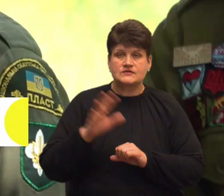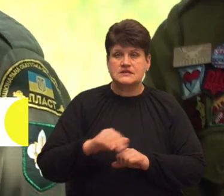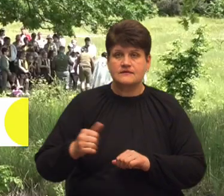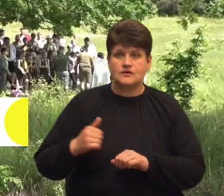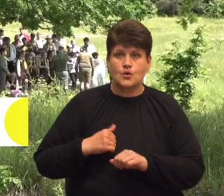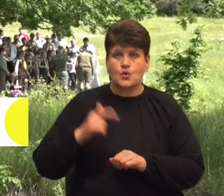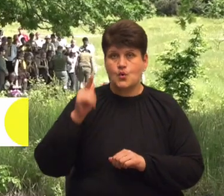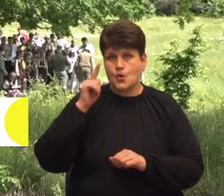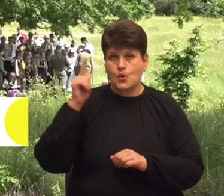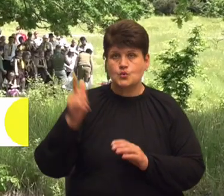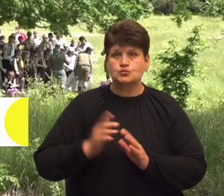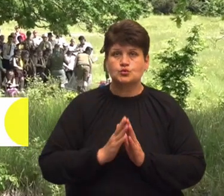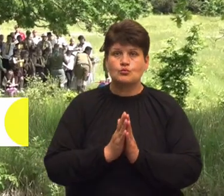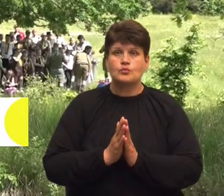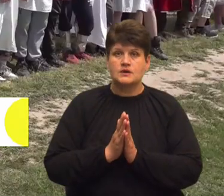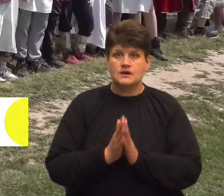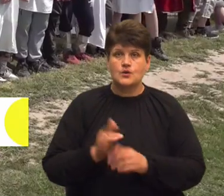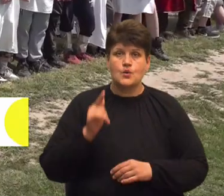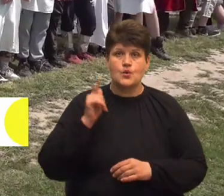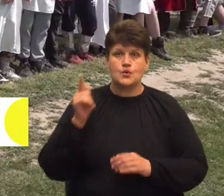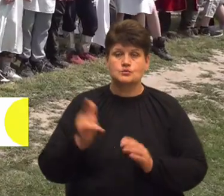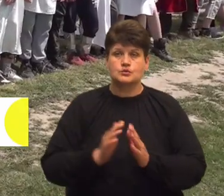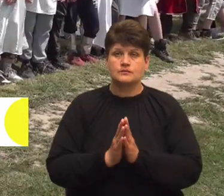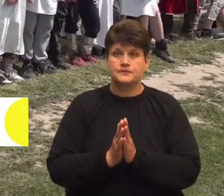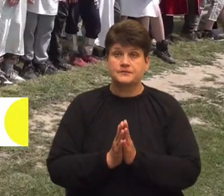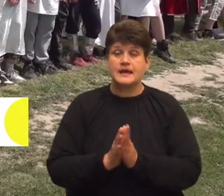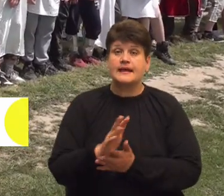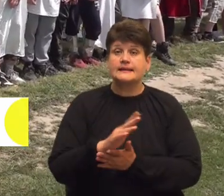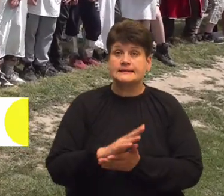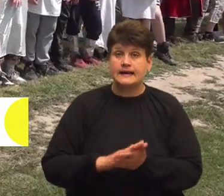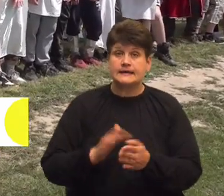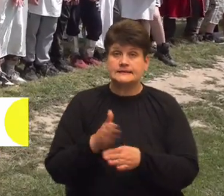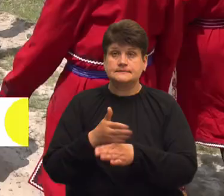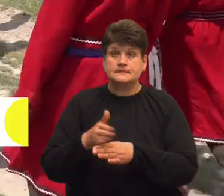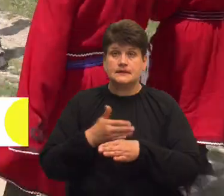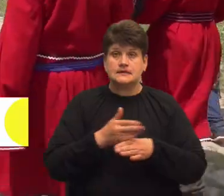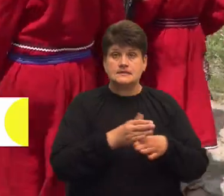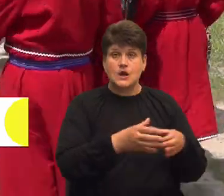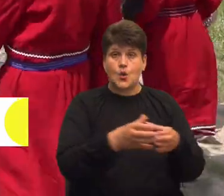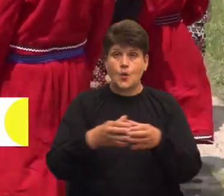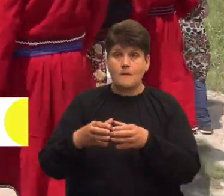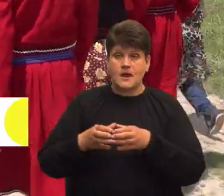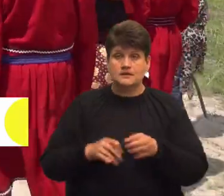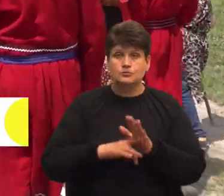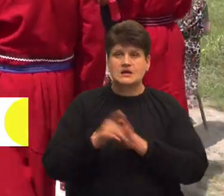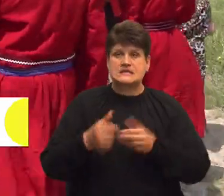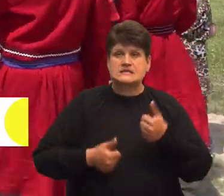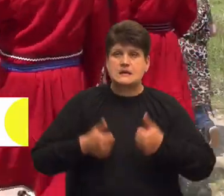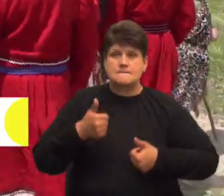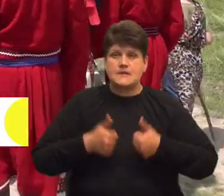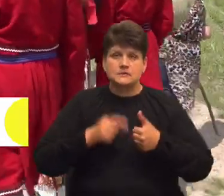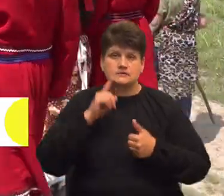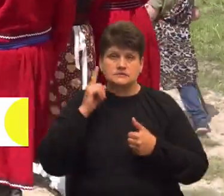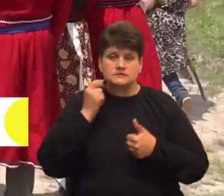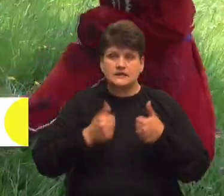господеві помолімося далі пластуни діляться на команди та розпочинають змагання юнацтво змагається